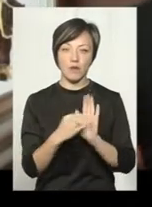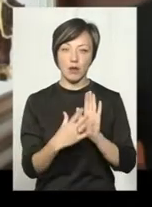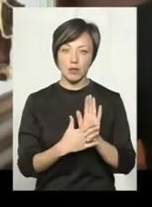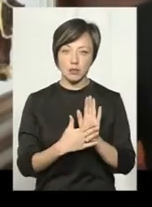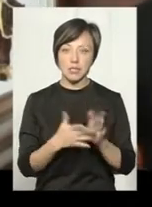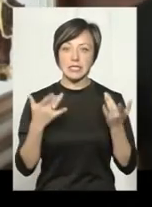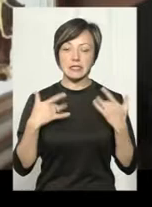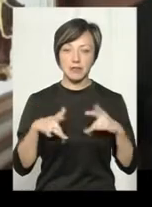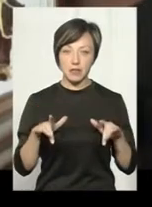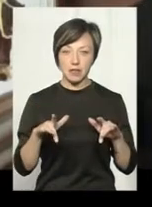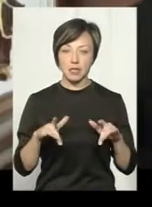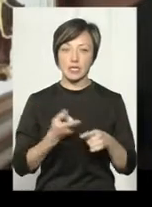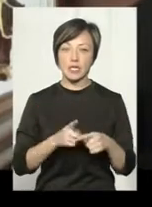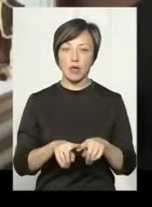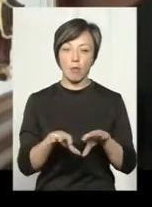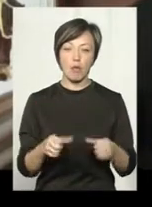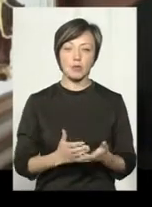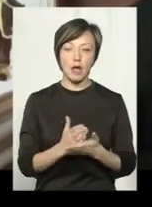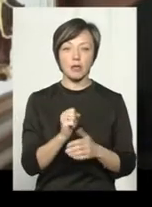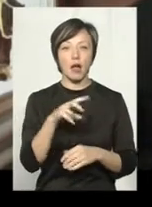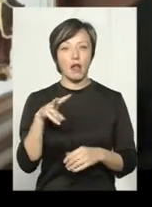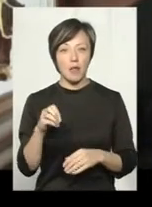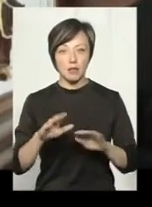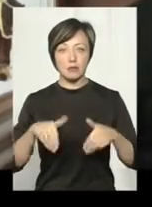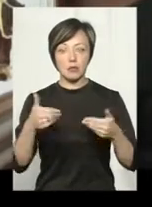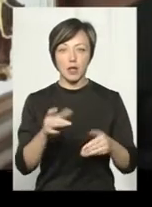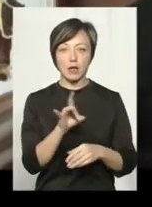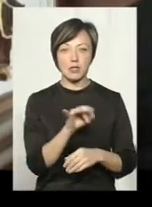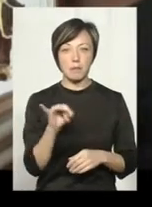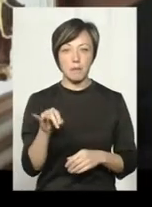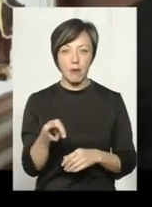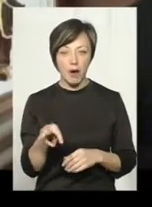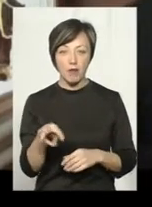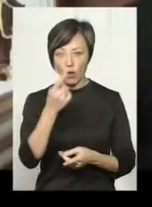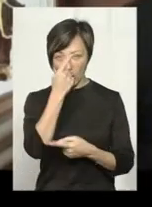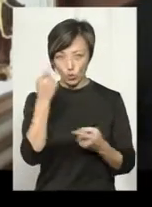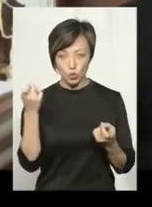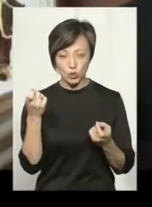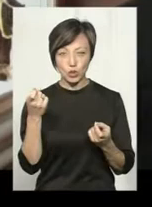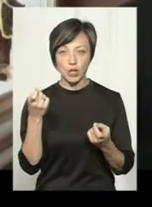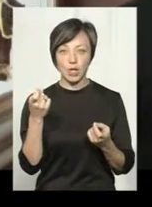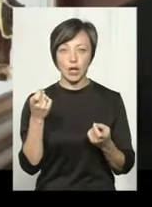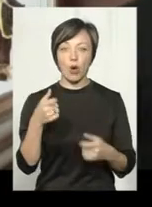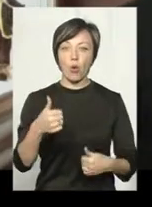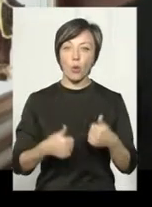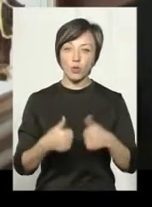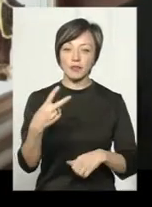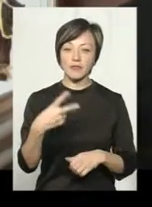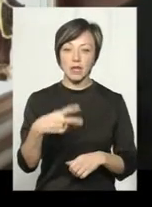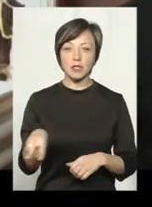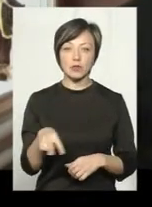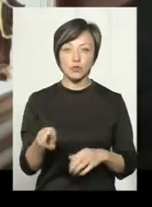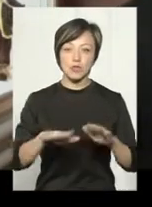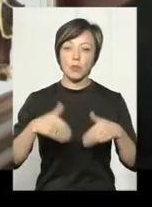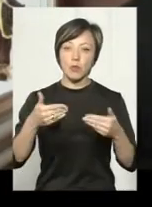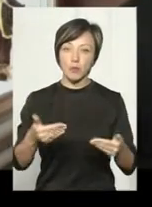що вона звільнена з цієї посади. Але, крім цього, ми запропонували Раїсу Михайліну, тому що оголошений на її посаду конкурс на 20 листопада, ми